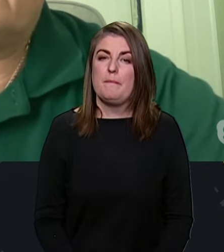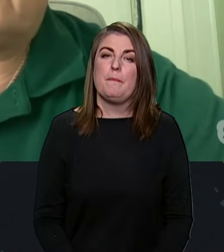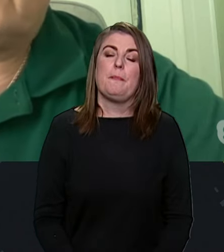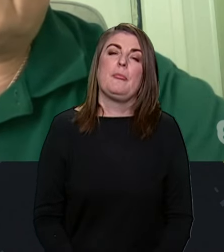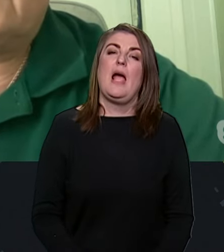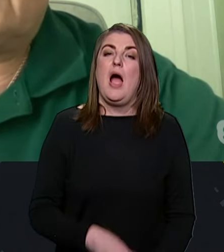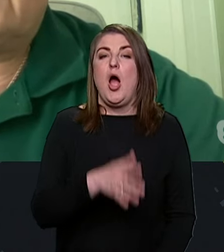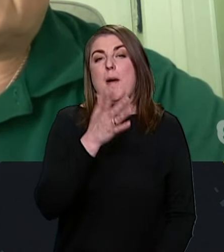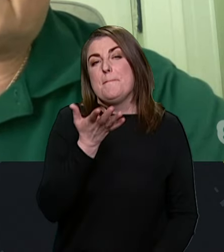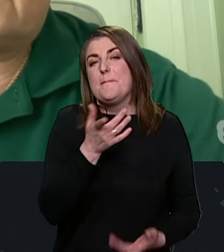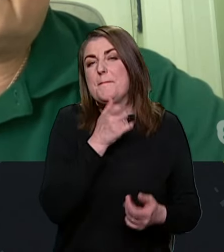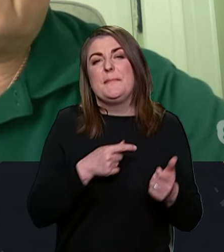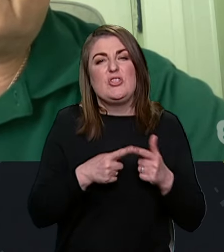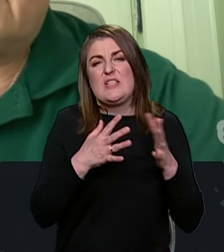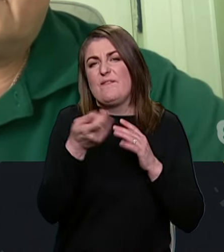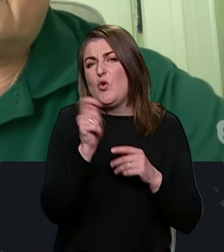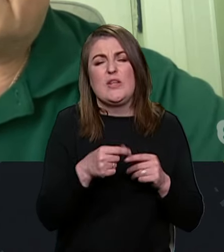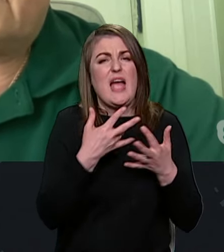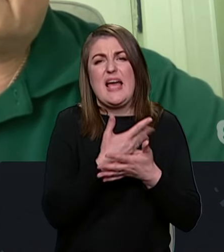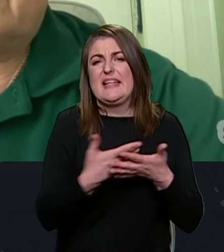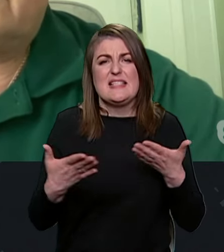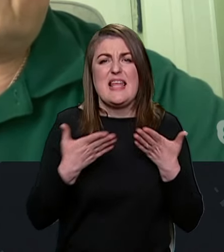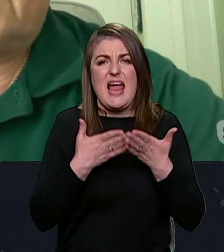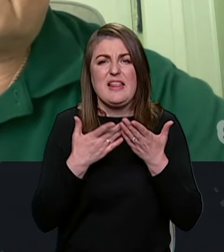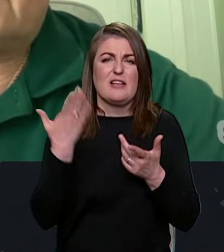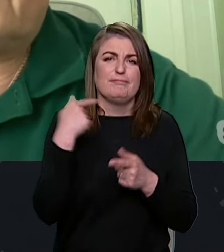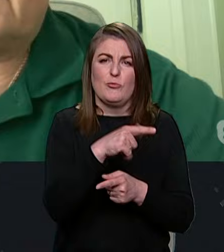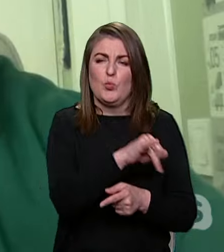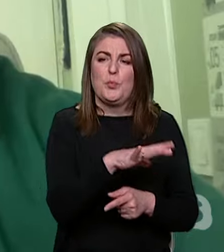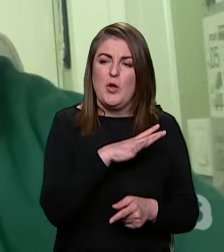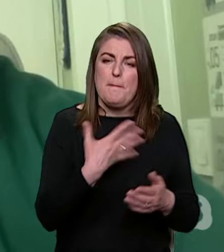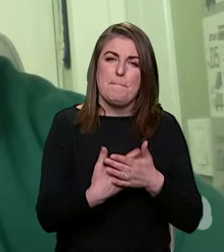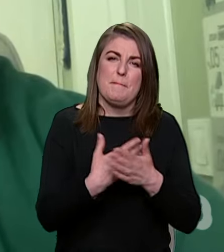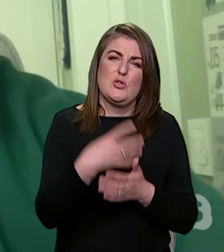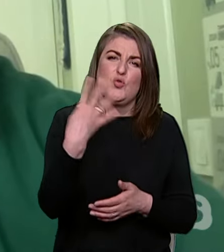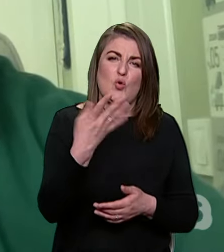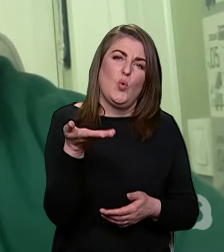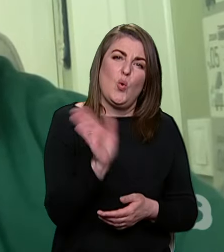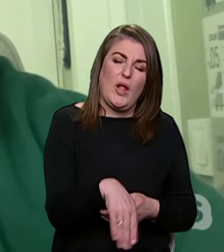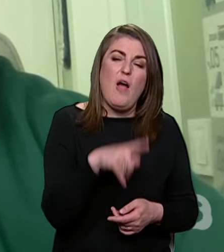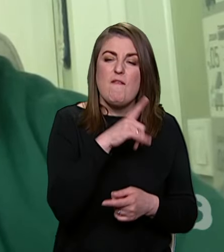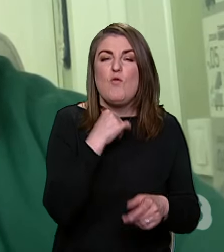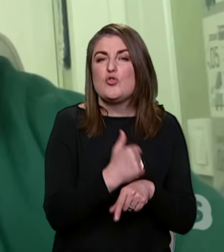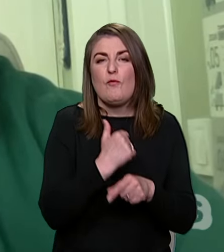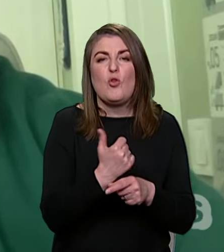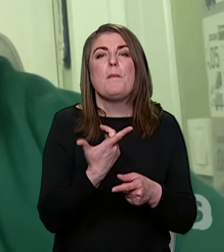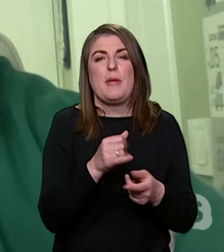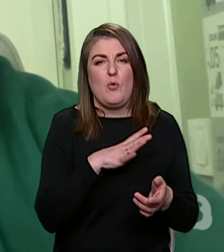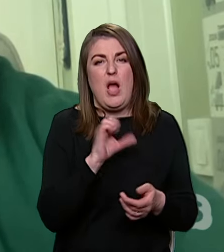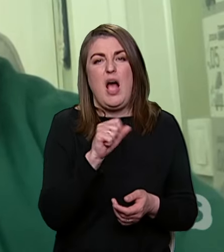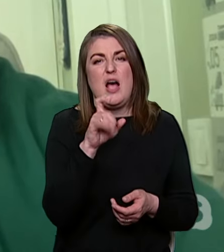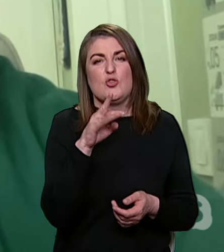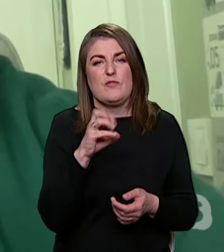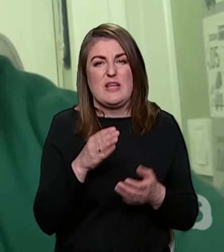До початку війни різних катерів таких було порядка 40 одиниць. Вони в основному базувалися в Азовському